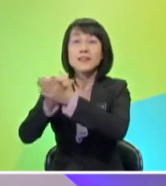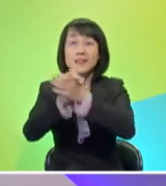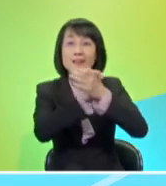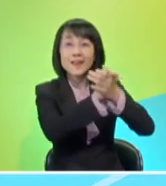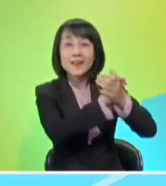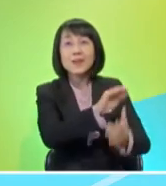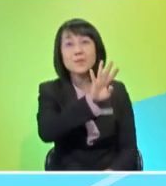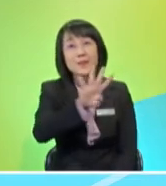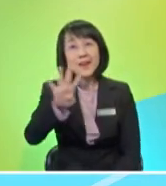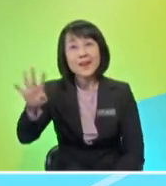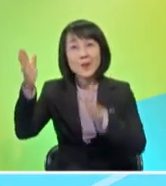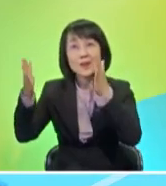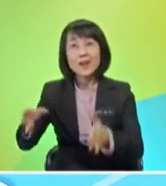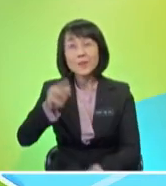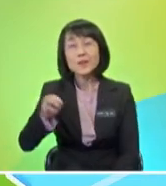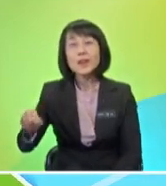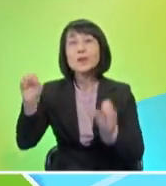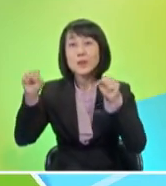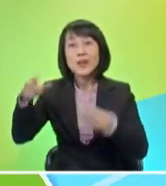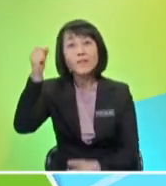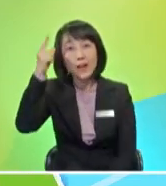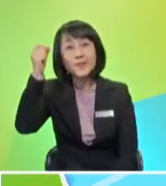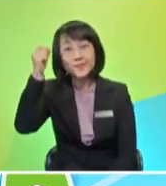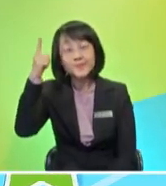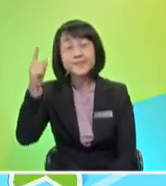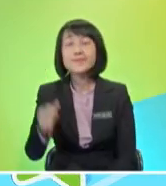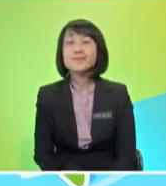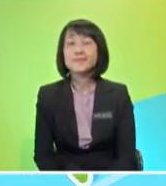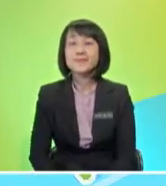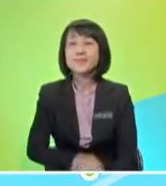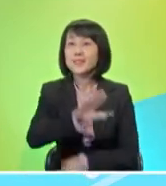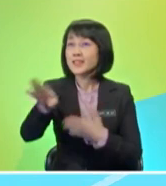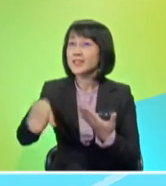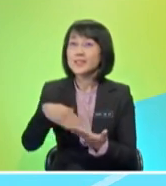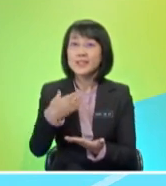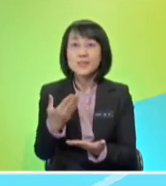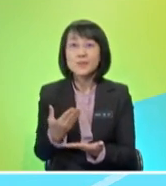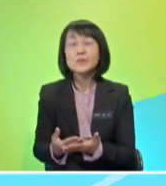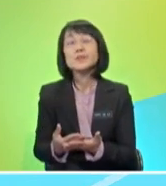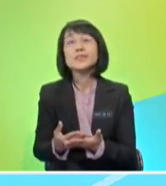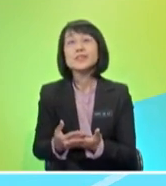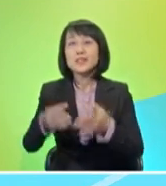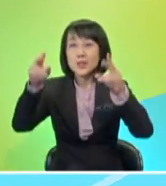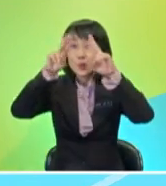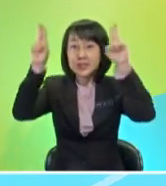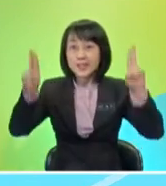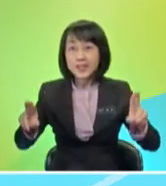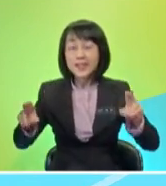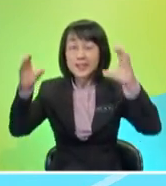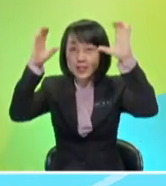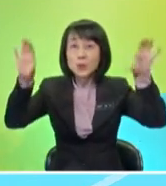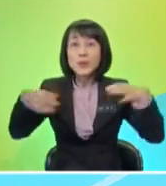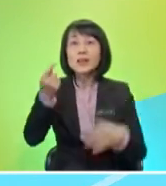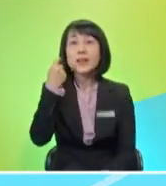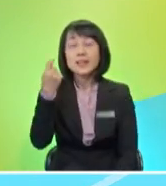keempat-empat murid rasanya boleh menguasai semua pentaksiran yang cikgu jalankan tadi, dapat menjawab secara lisan,